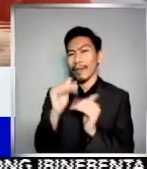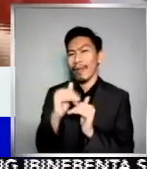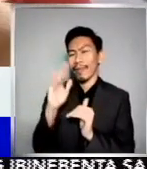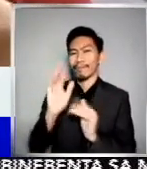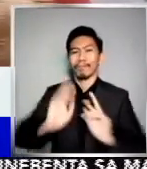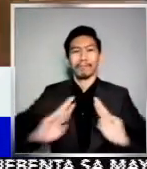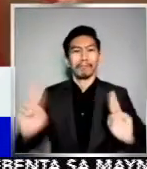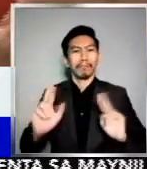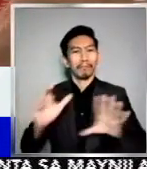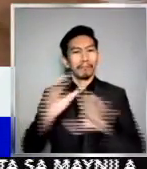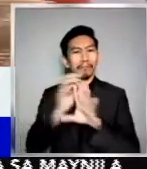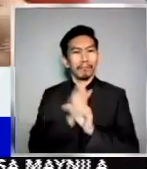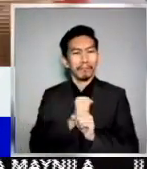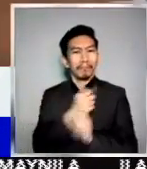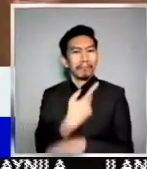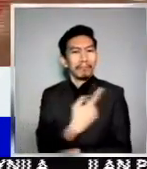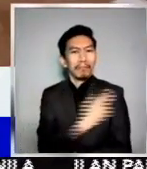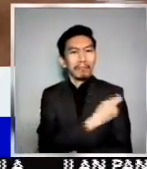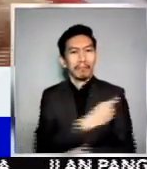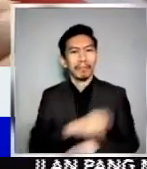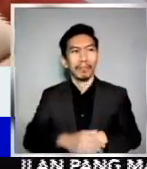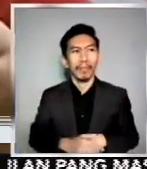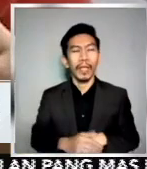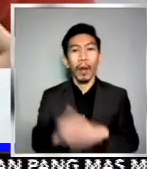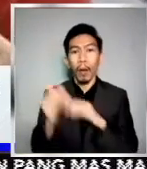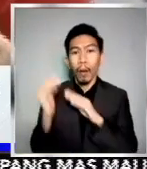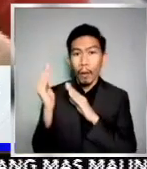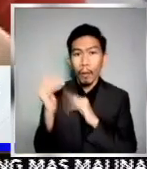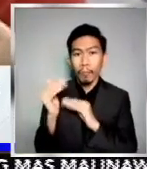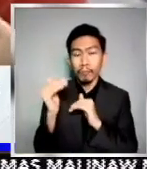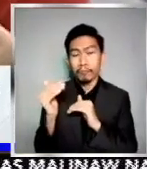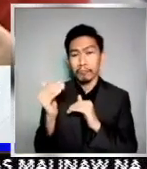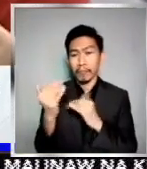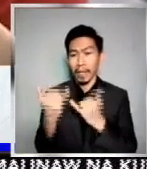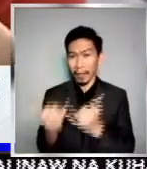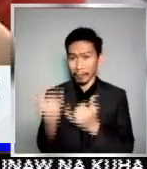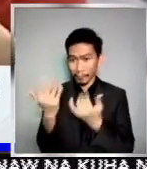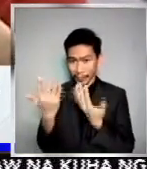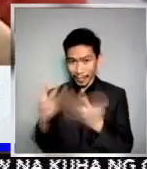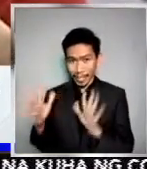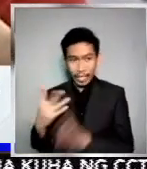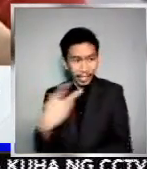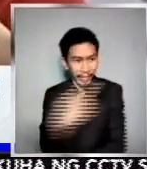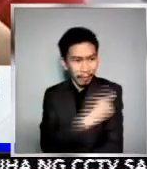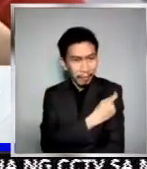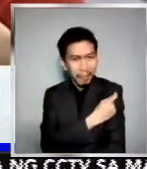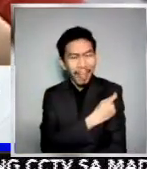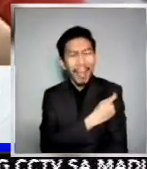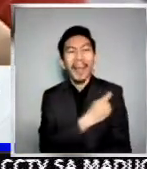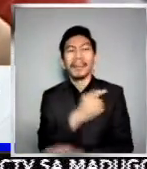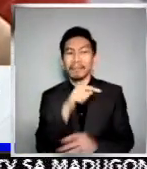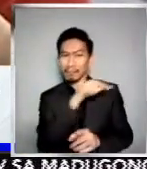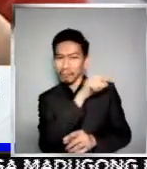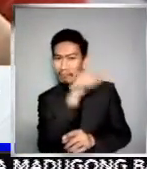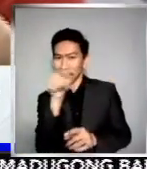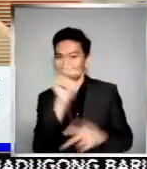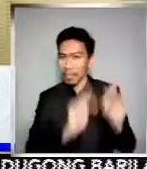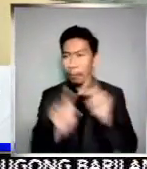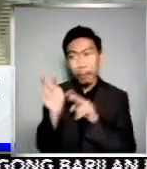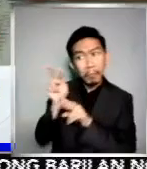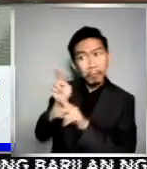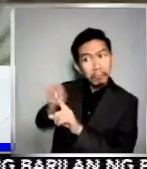know, yung iba kasi is just the wait and see. But for sure, there will be an increased number of